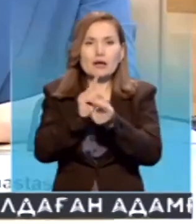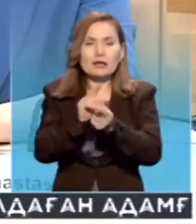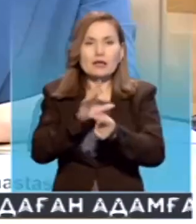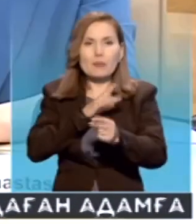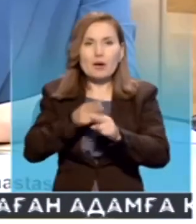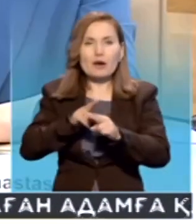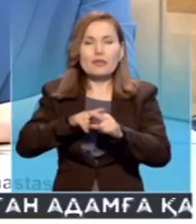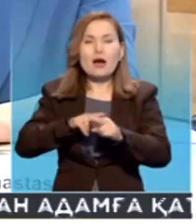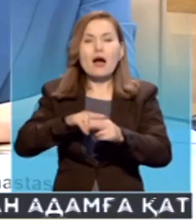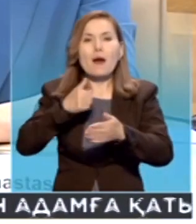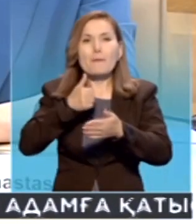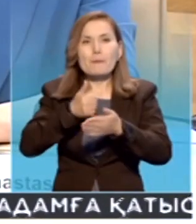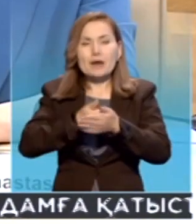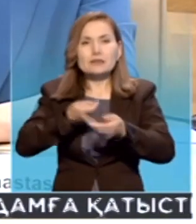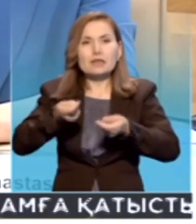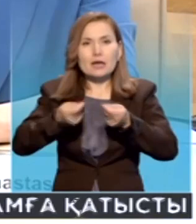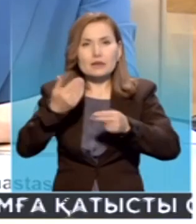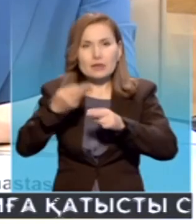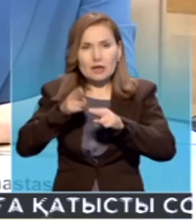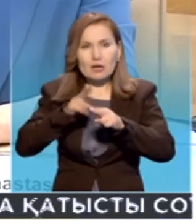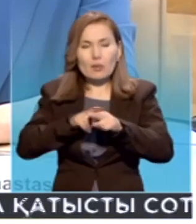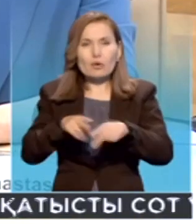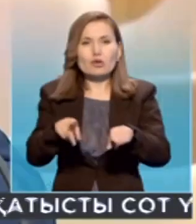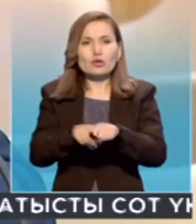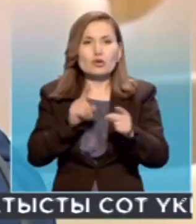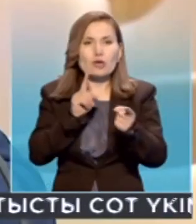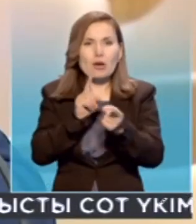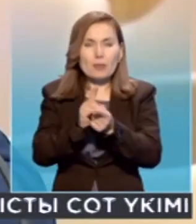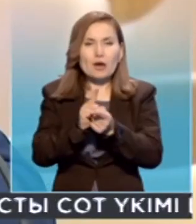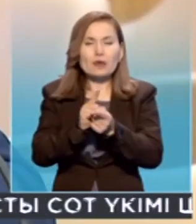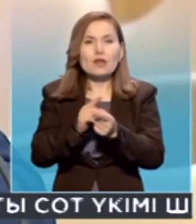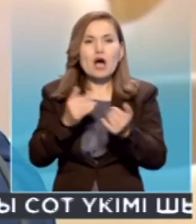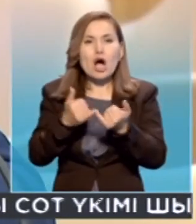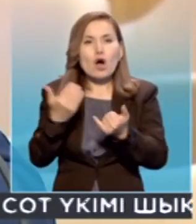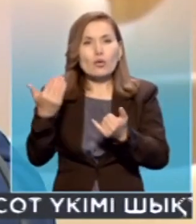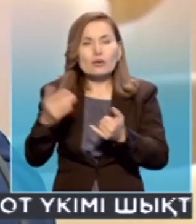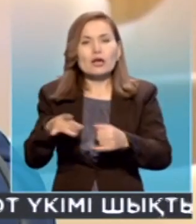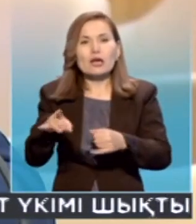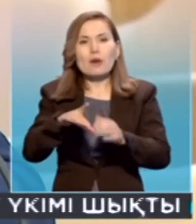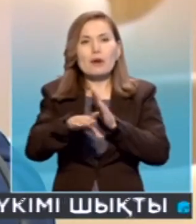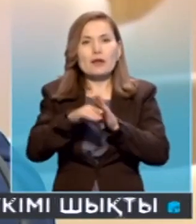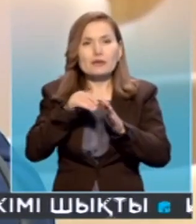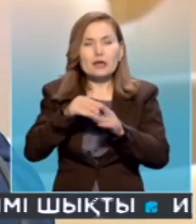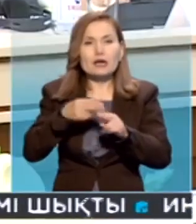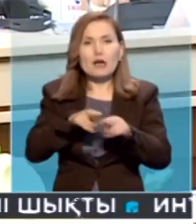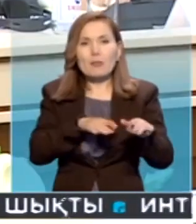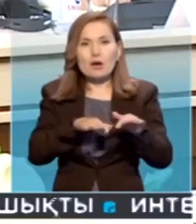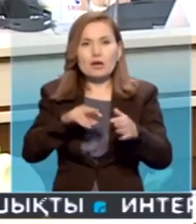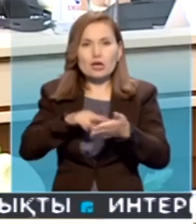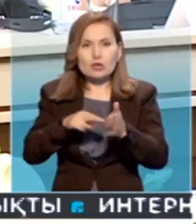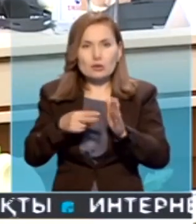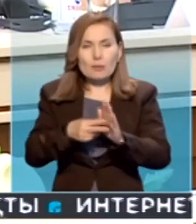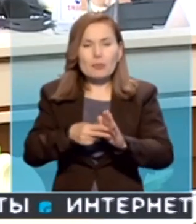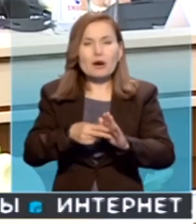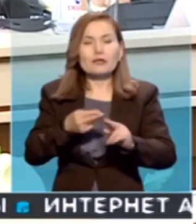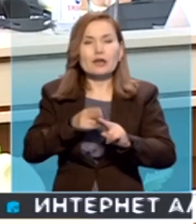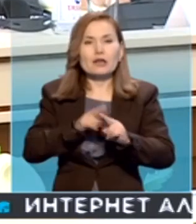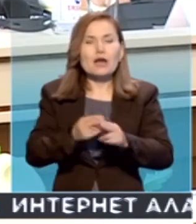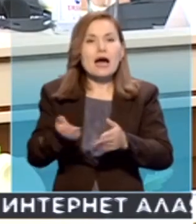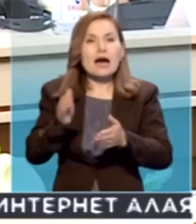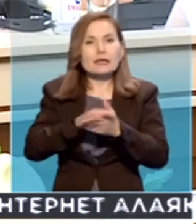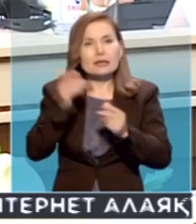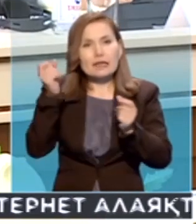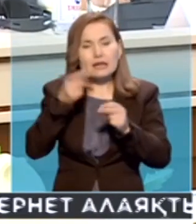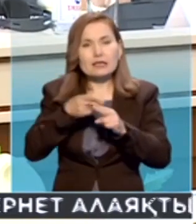хатшысының орынбасары Гысмат Гүзалов бастап келген. Қонақтар республикалық референдумды өткізу жөніндегі іс-шаралар жоспарымен танысып, өз